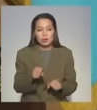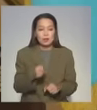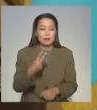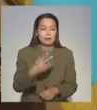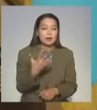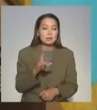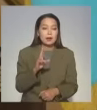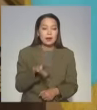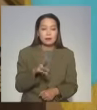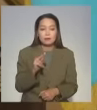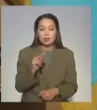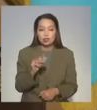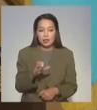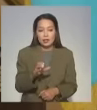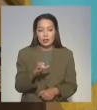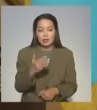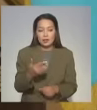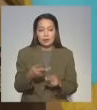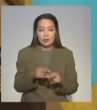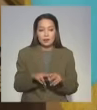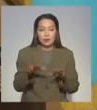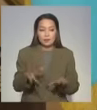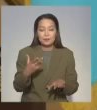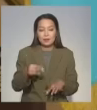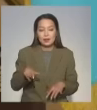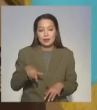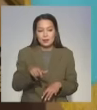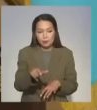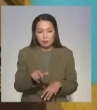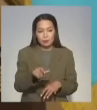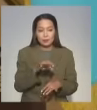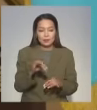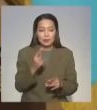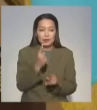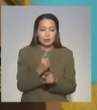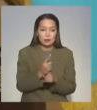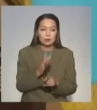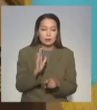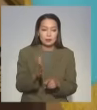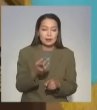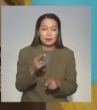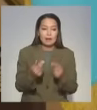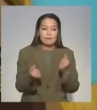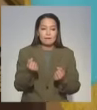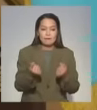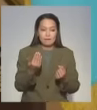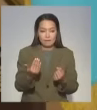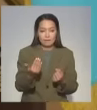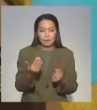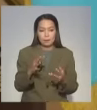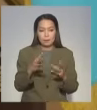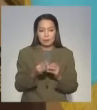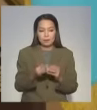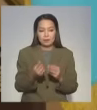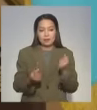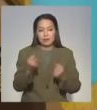25 км в час и определяются места для их движения, а также вводятся запреты для водителей. В частности,